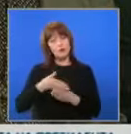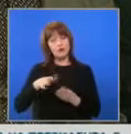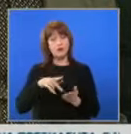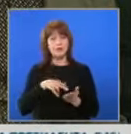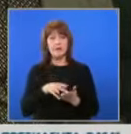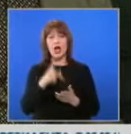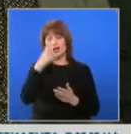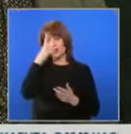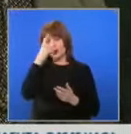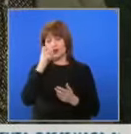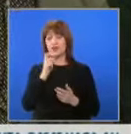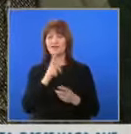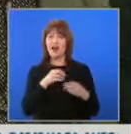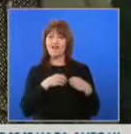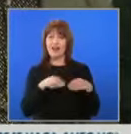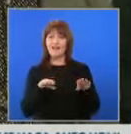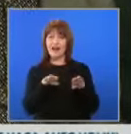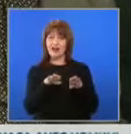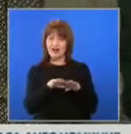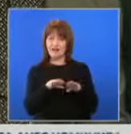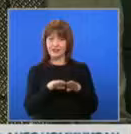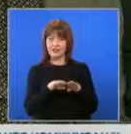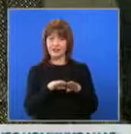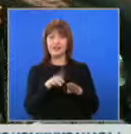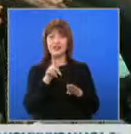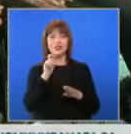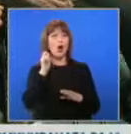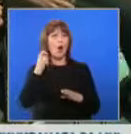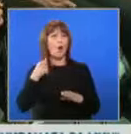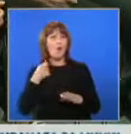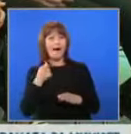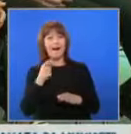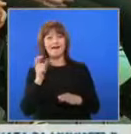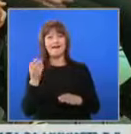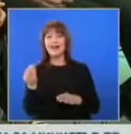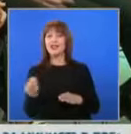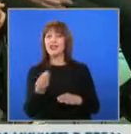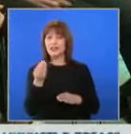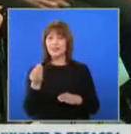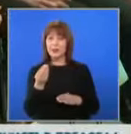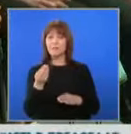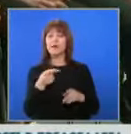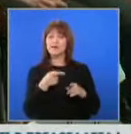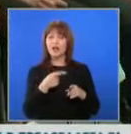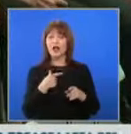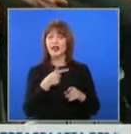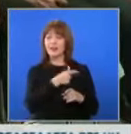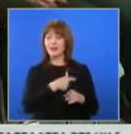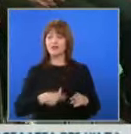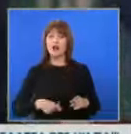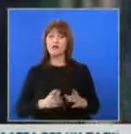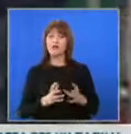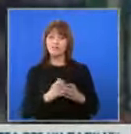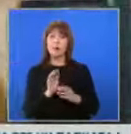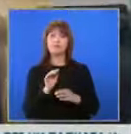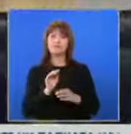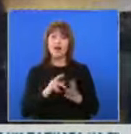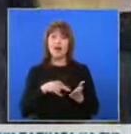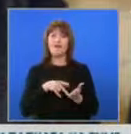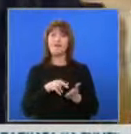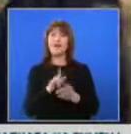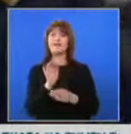Ивайло Чочев вярва, че равенствата с Унгария и Сърбия в края на миналата година са атестат, че националният ни тим прогресира под ръководството на Илиян Илиев. Като дойде